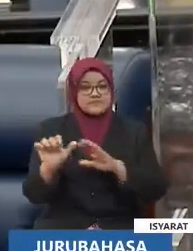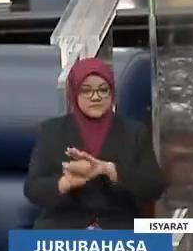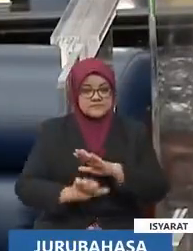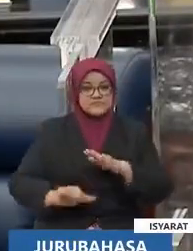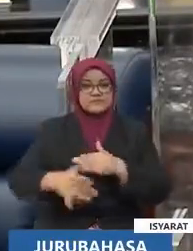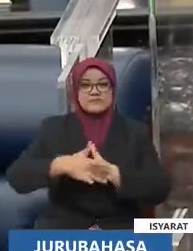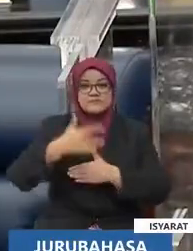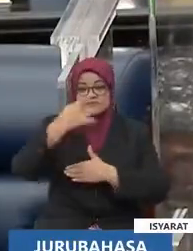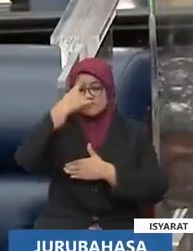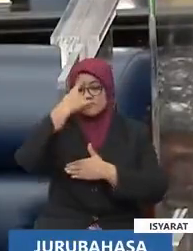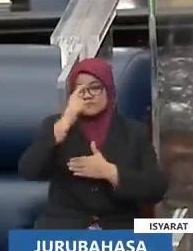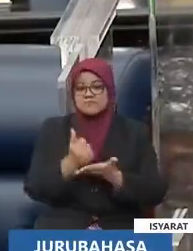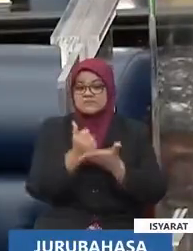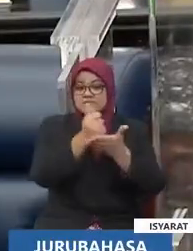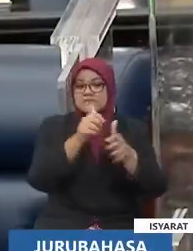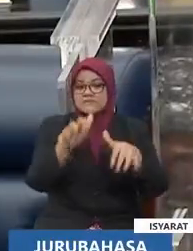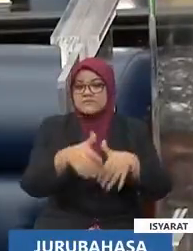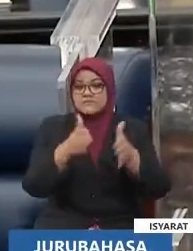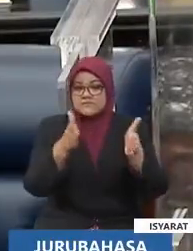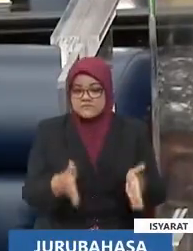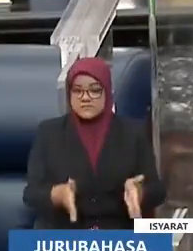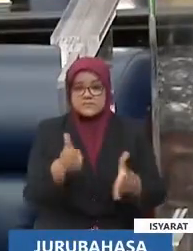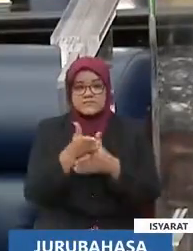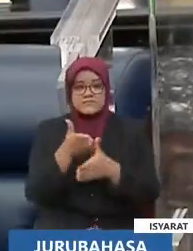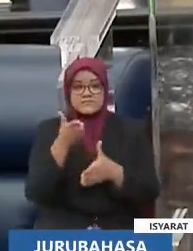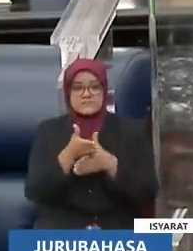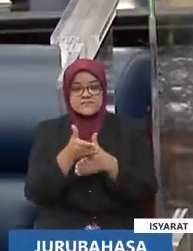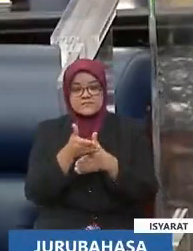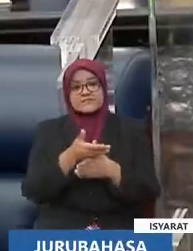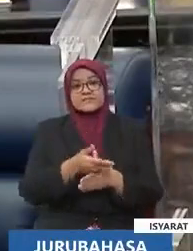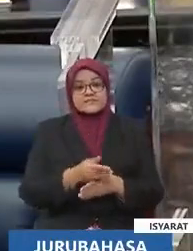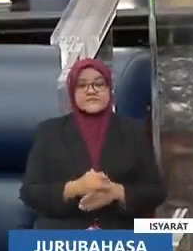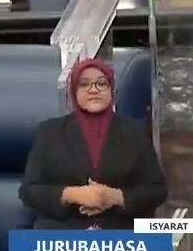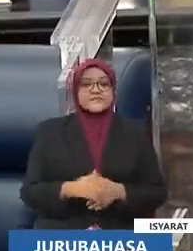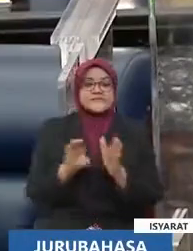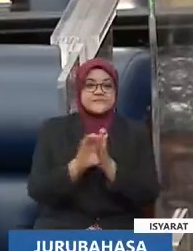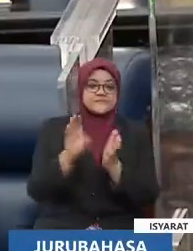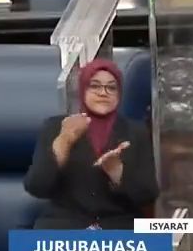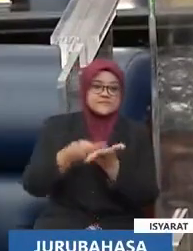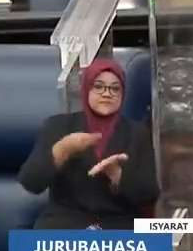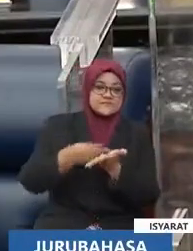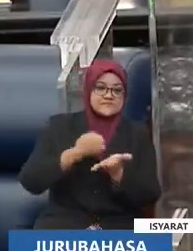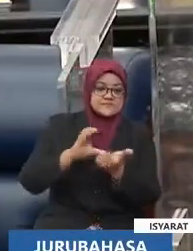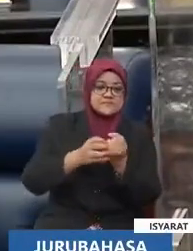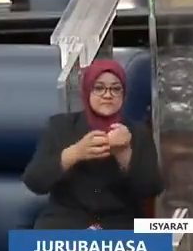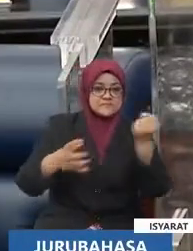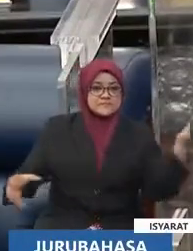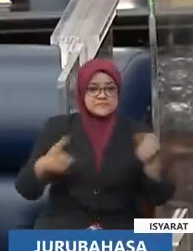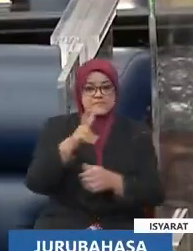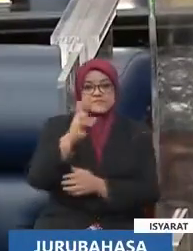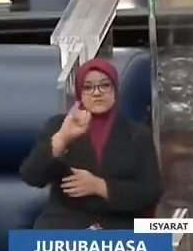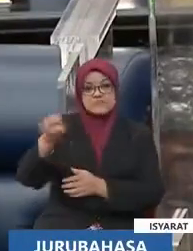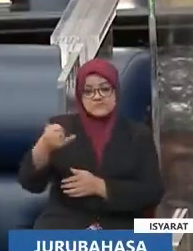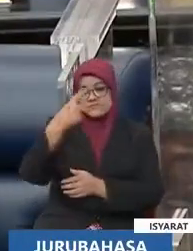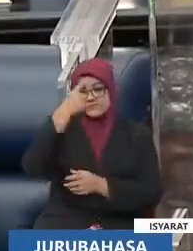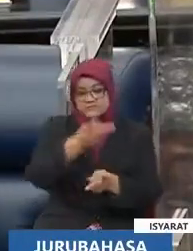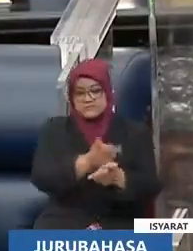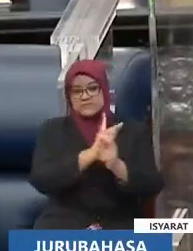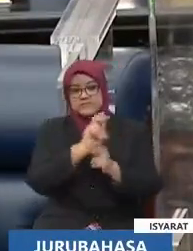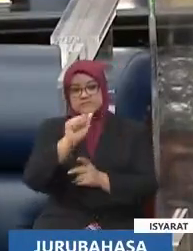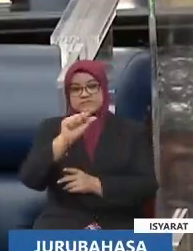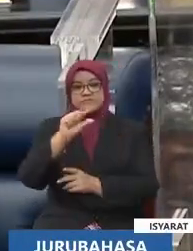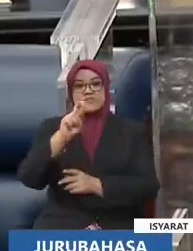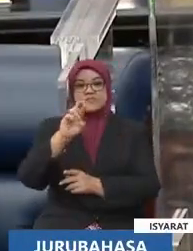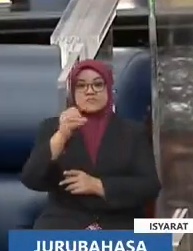intervensi khususnya bagi membantu petani dan pesawat yang terjajah antaranya ada anak sebanyak 200 juta Ringgit sebagai pinjaman